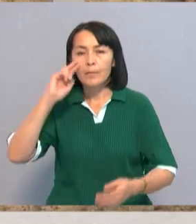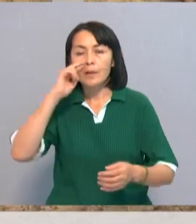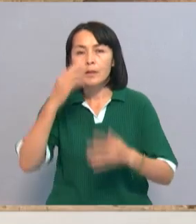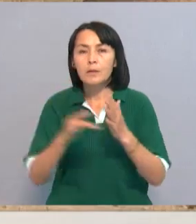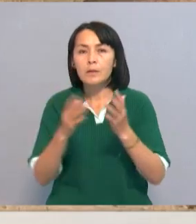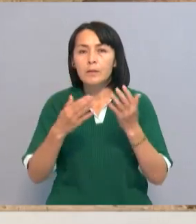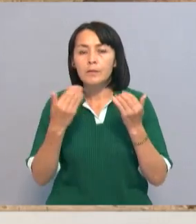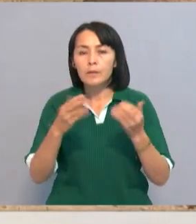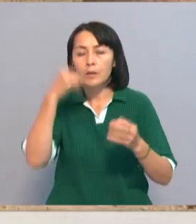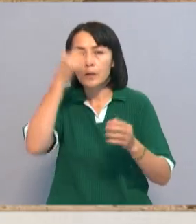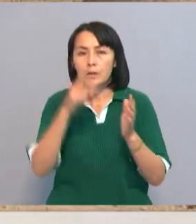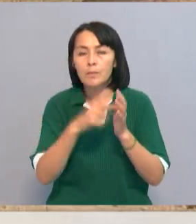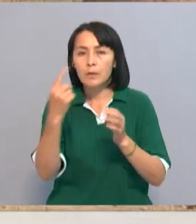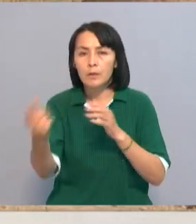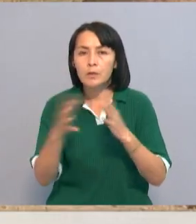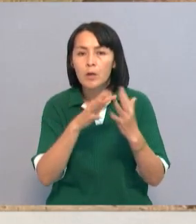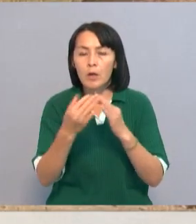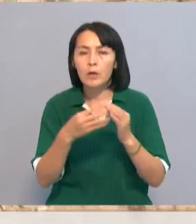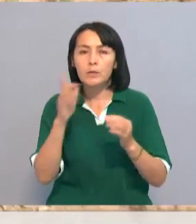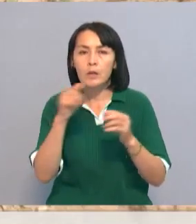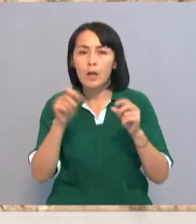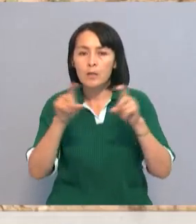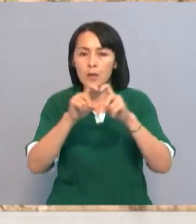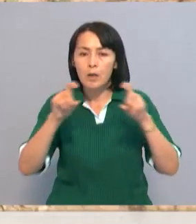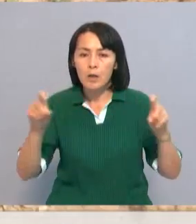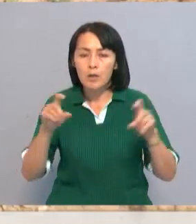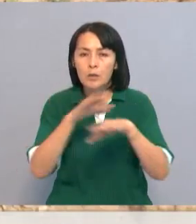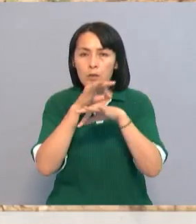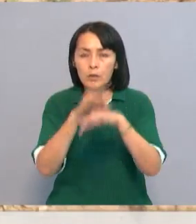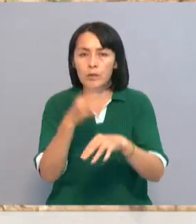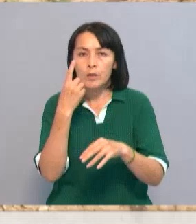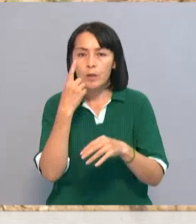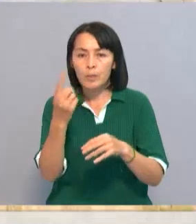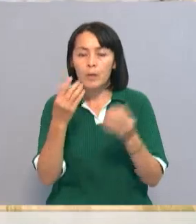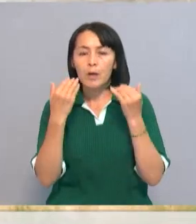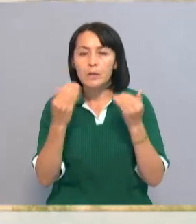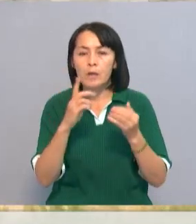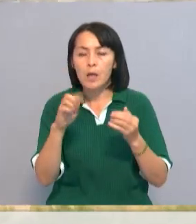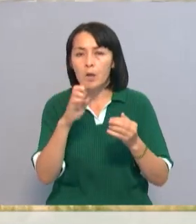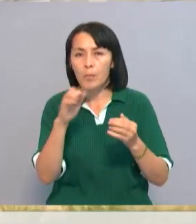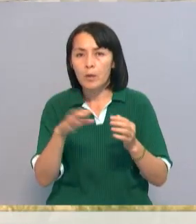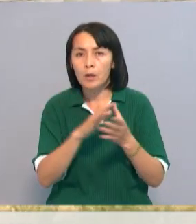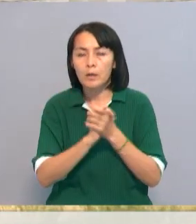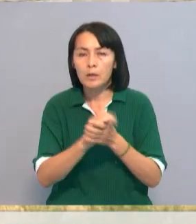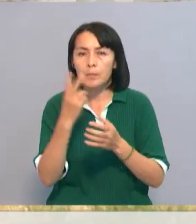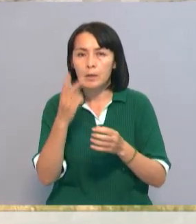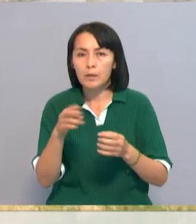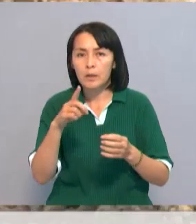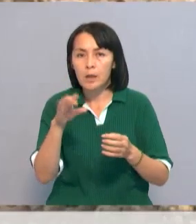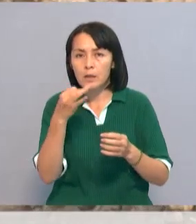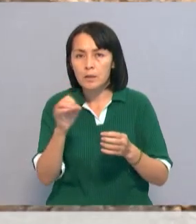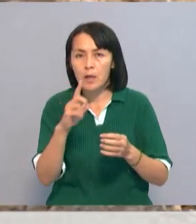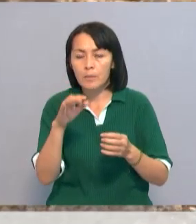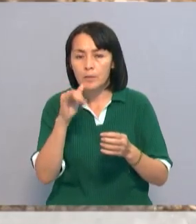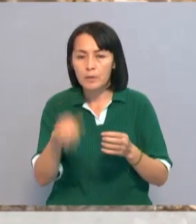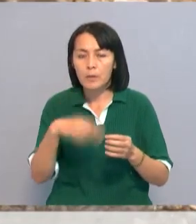Шымкенте в этом году к 7 населенным пунктам подведут трубопровод голубого топлива. Это первый и второй этап Кайнар-Булака, Интымак-2, Тассай,